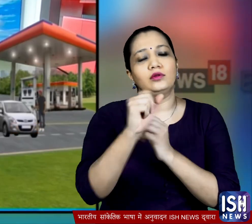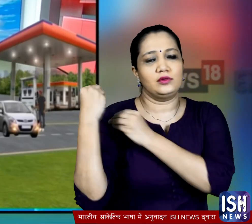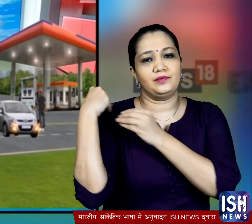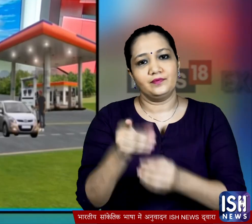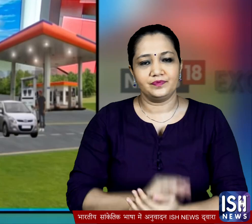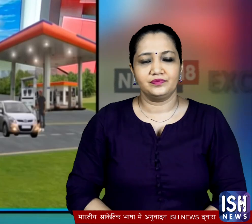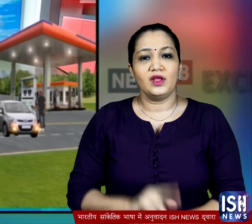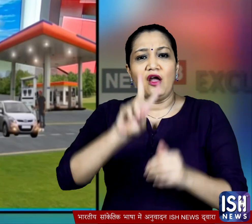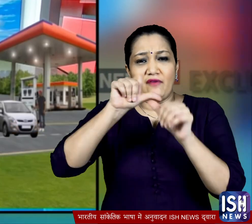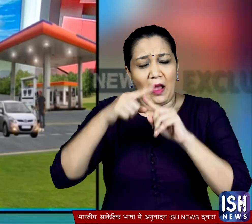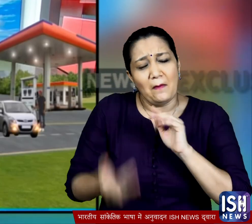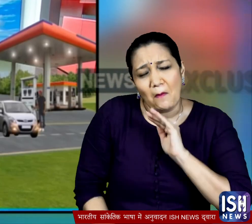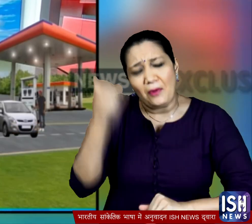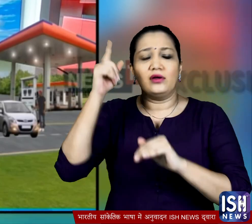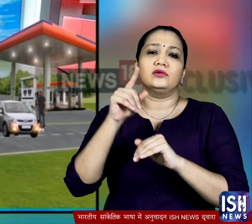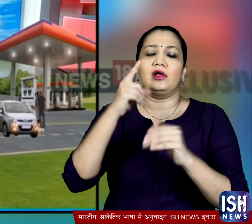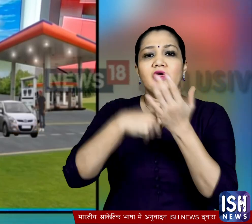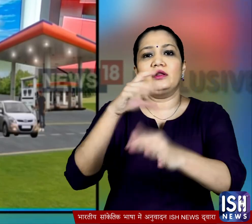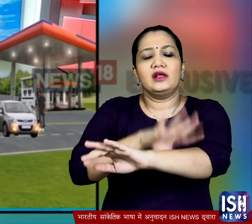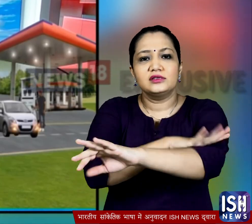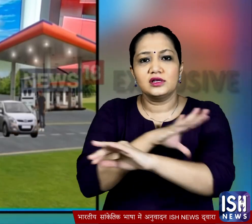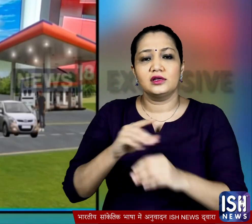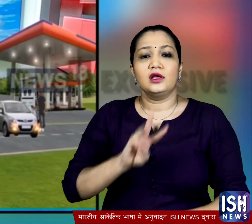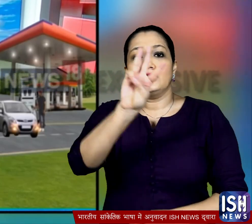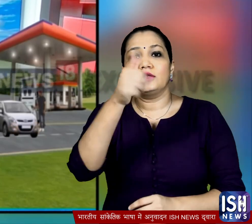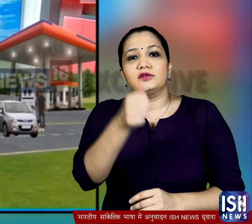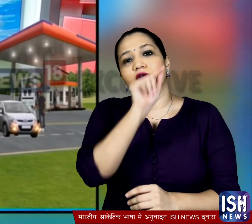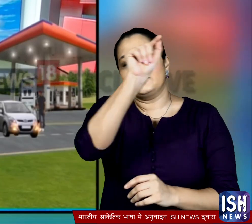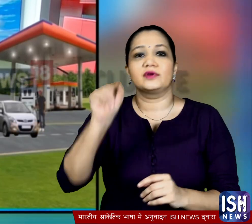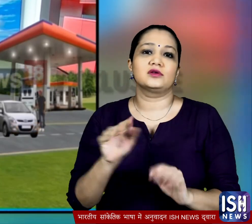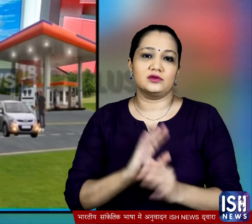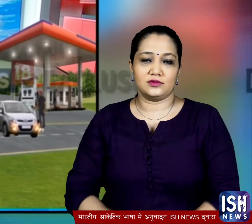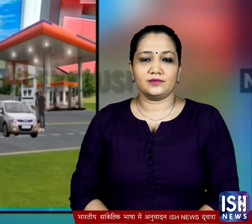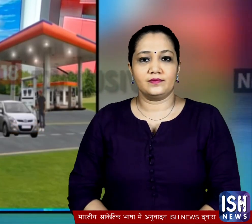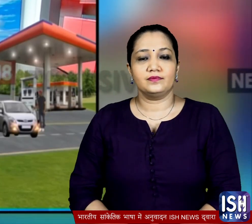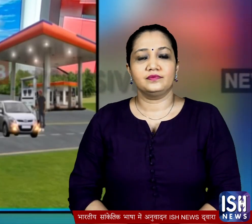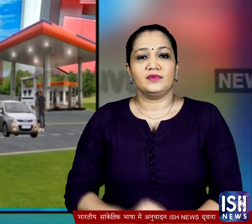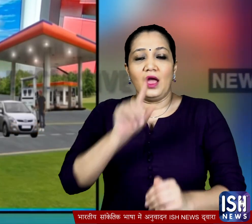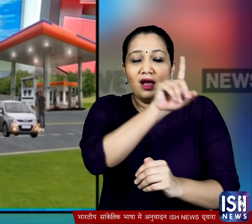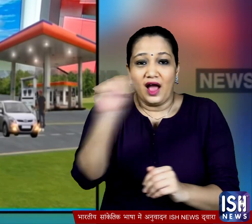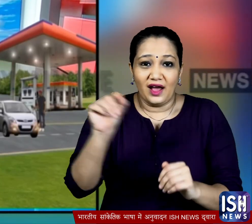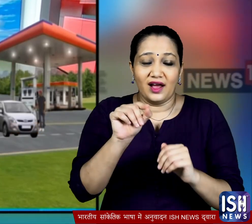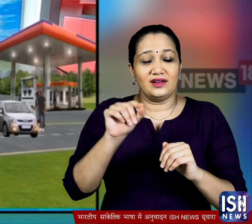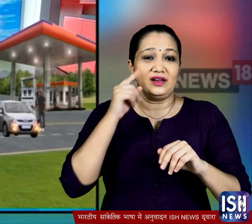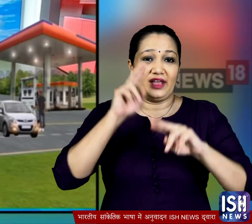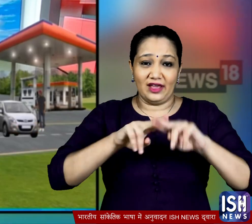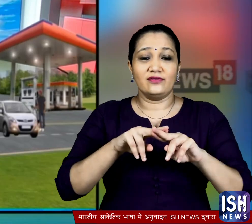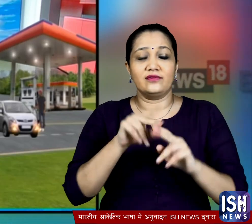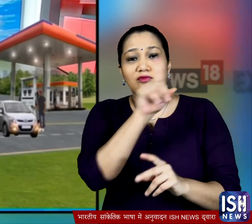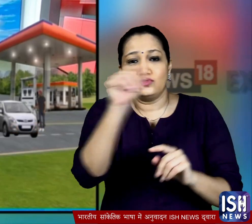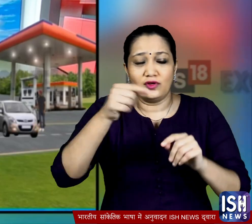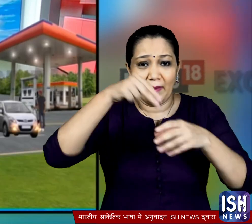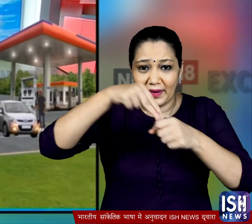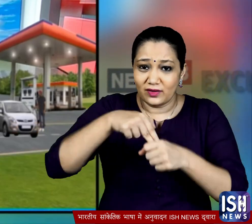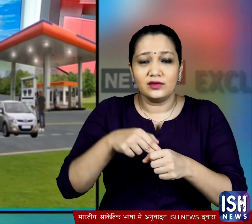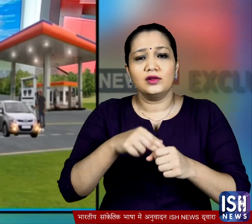और सबसे ज्यादा वैट राजस्थान में है। राजस्थान सरकार पेट्रोल पर 36% वैट लेगी, जिसका मतलब है कि पेट्रोल की कीमत अगर 100 रुपए पहुंच चुकी